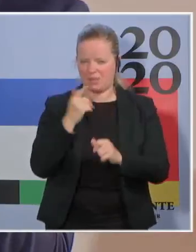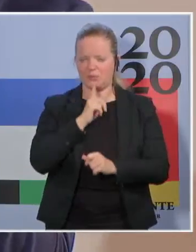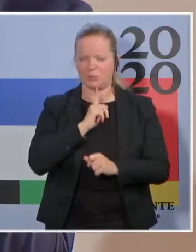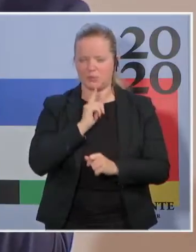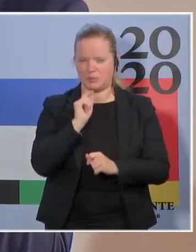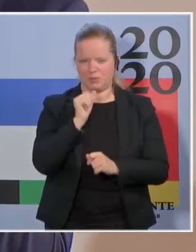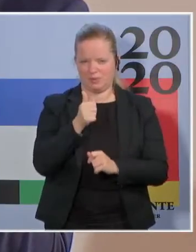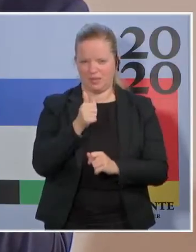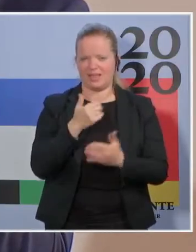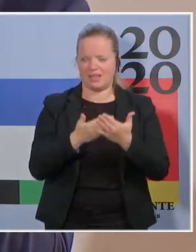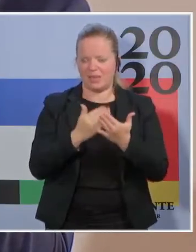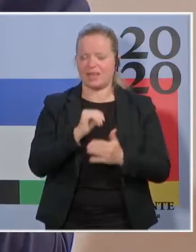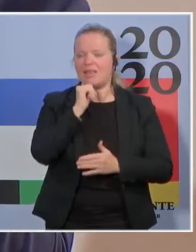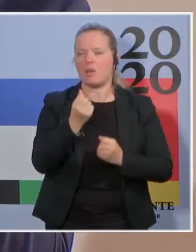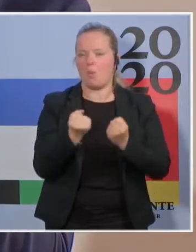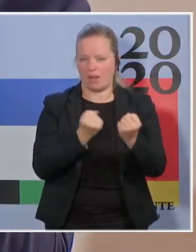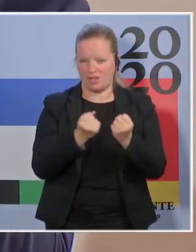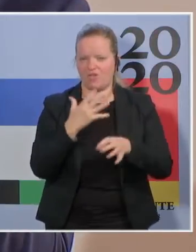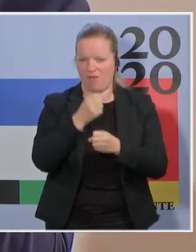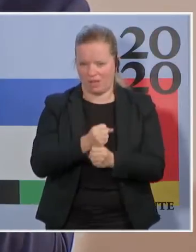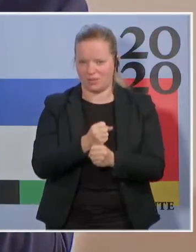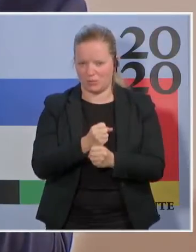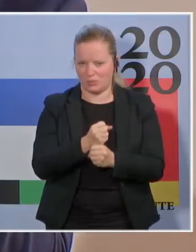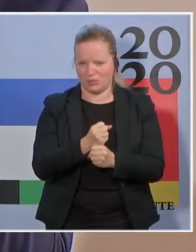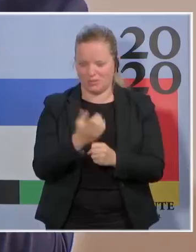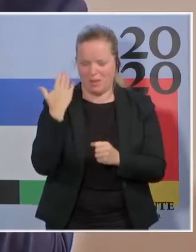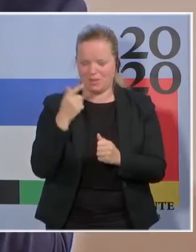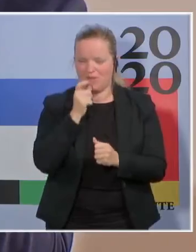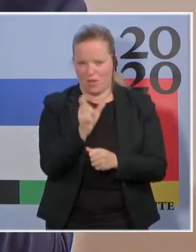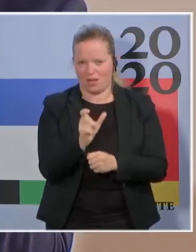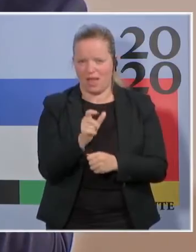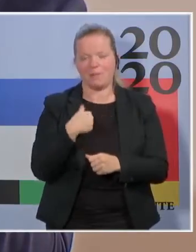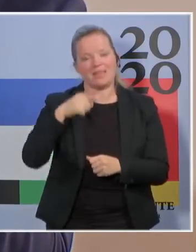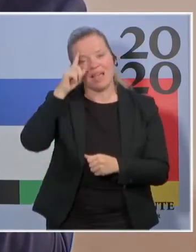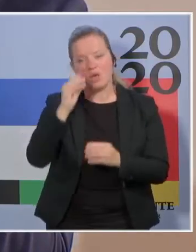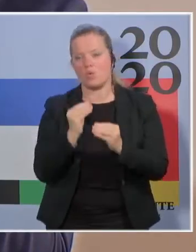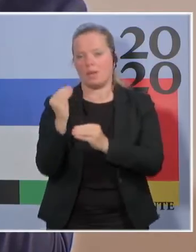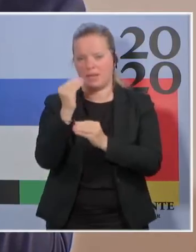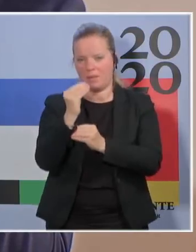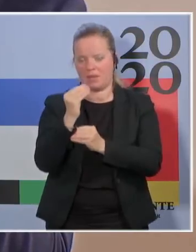dieses Wort mit der unpolitischen Verfassung. Dennoch glaube ich, das ist übertrieben, denn die Verfassung